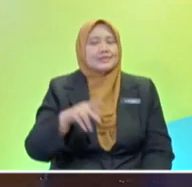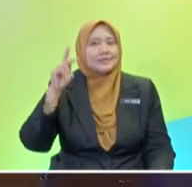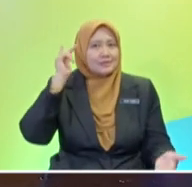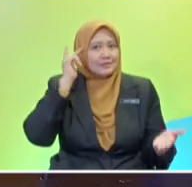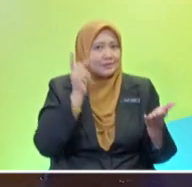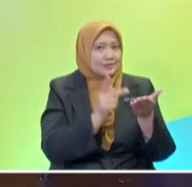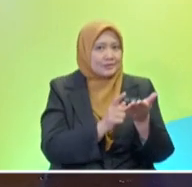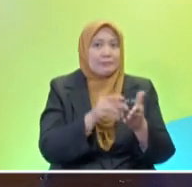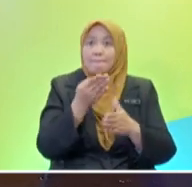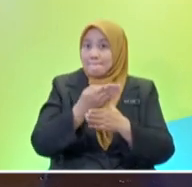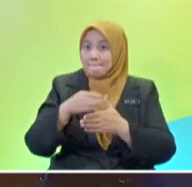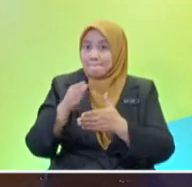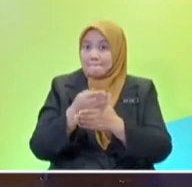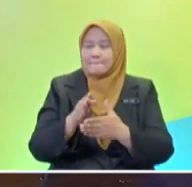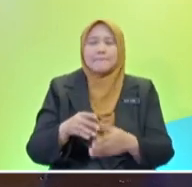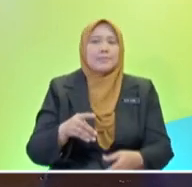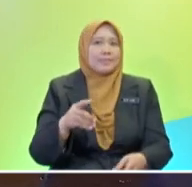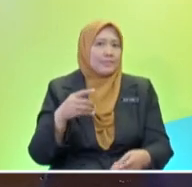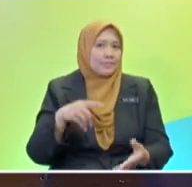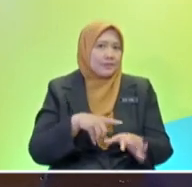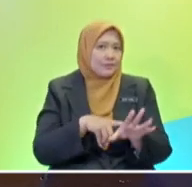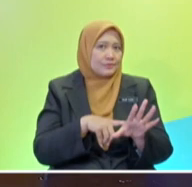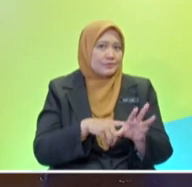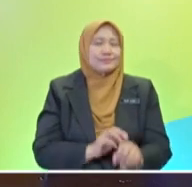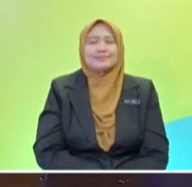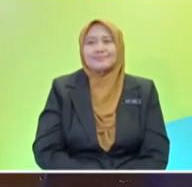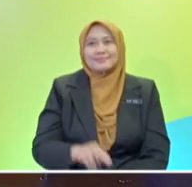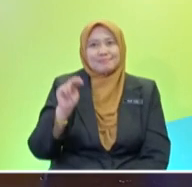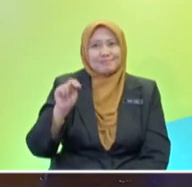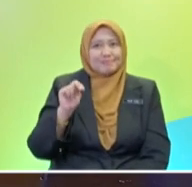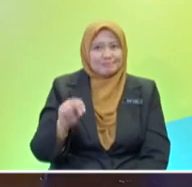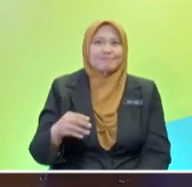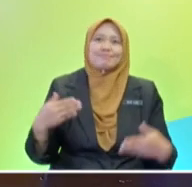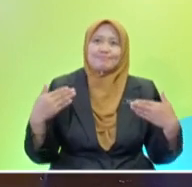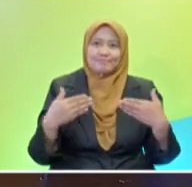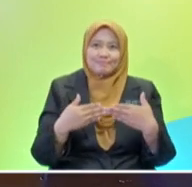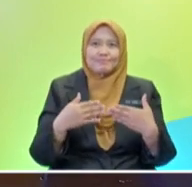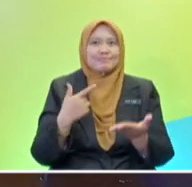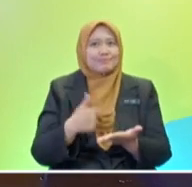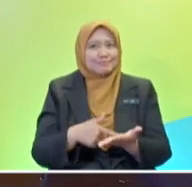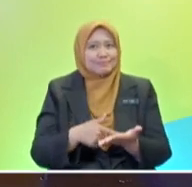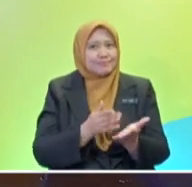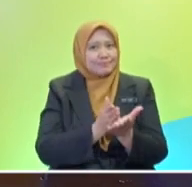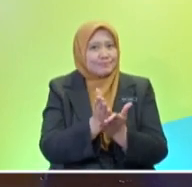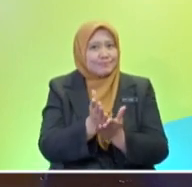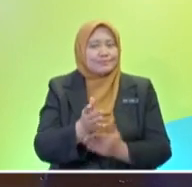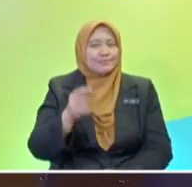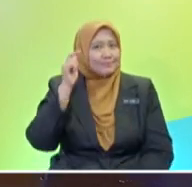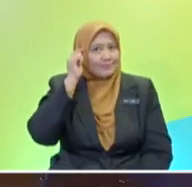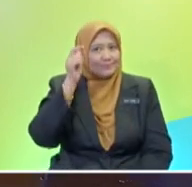daun. Seronok tak, murid-murid? Kau seronok. Sekejap lagi kita sambung pembelajaran kita dan terus menonton Didik TV